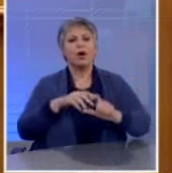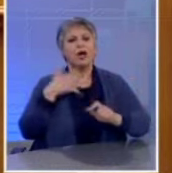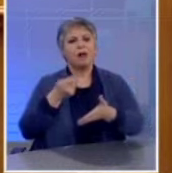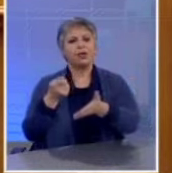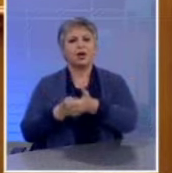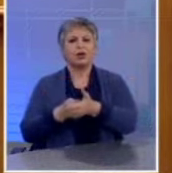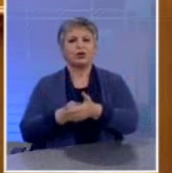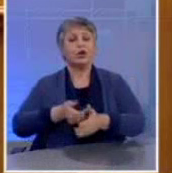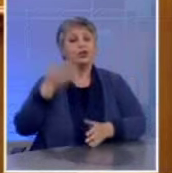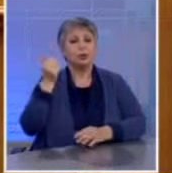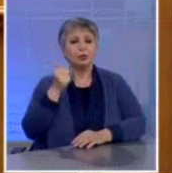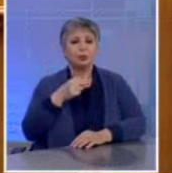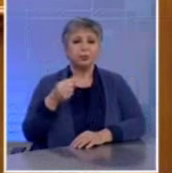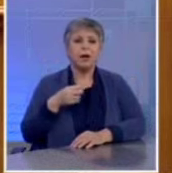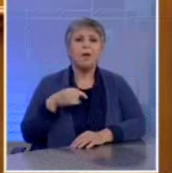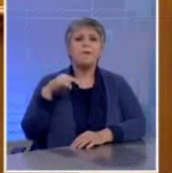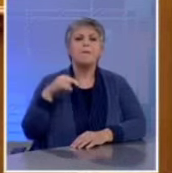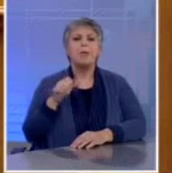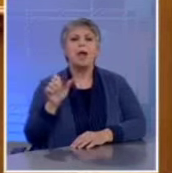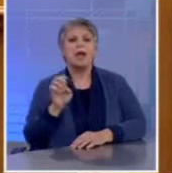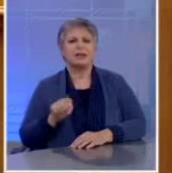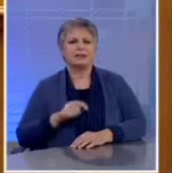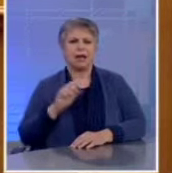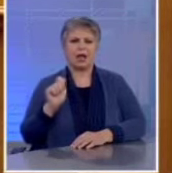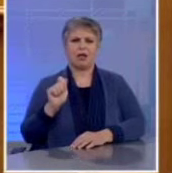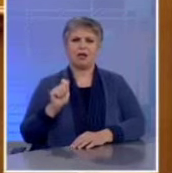PSI. Παρέμβαση νούμερο 6. Με το νόμο